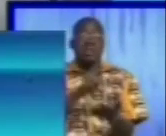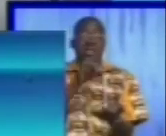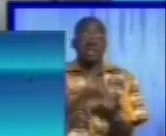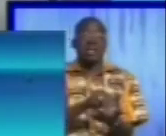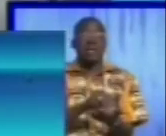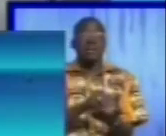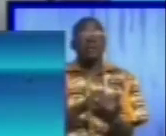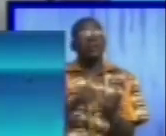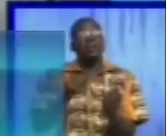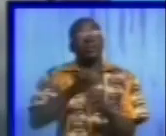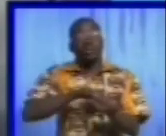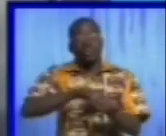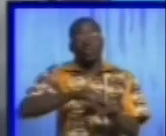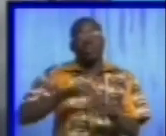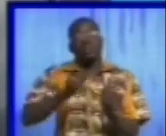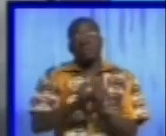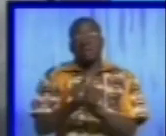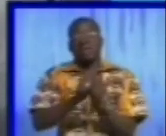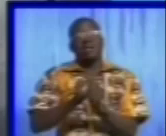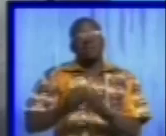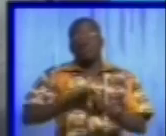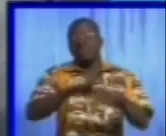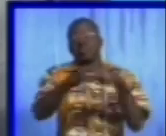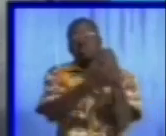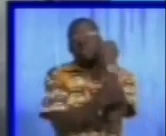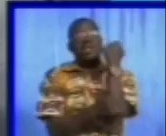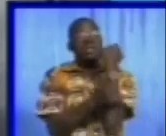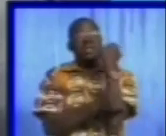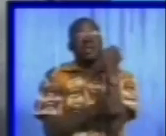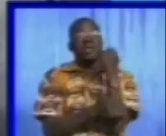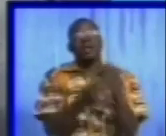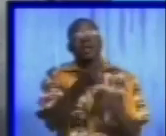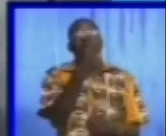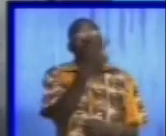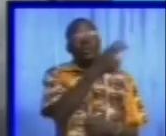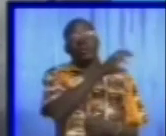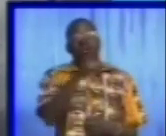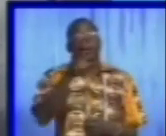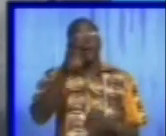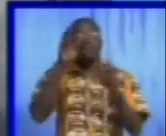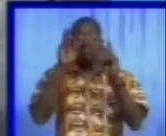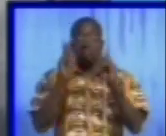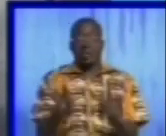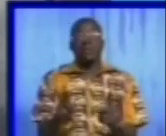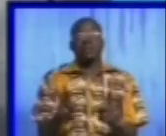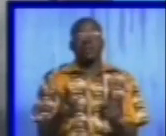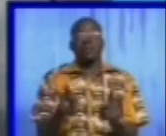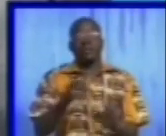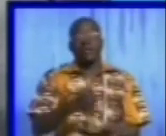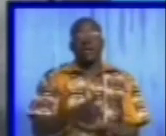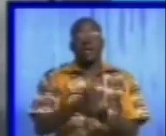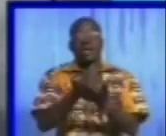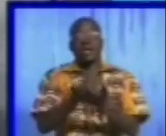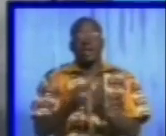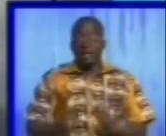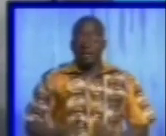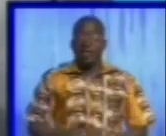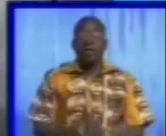sur l'ensemble du territoire national et de 200 personnels paramédicaux. qui vont